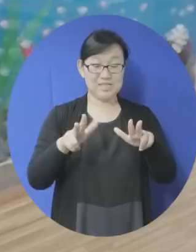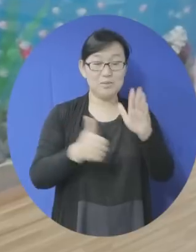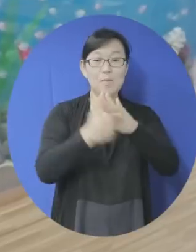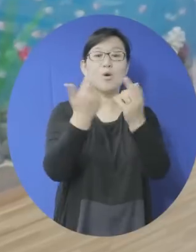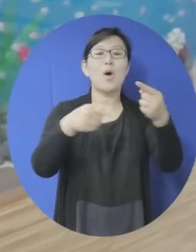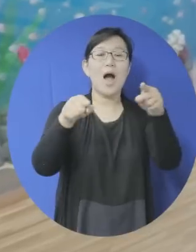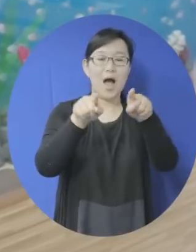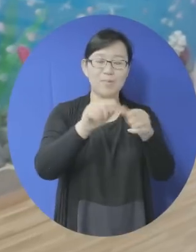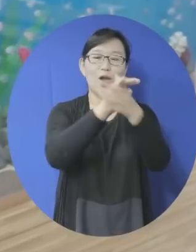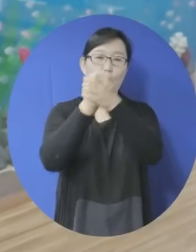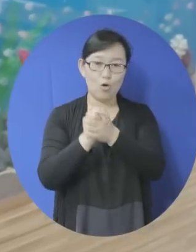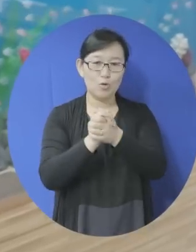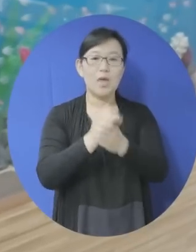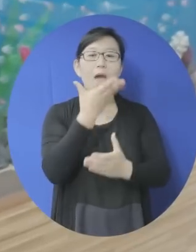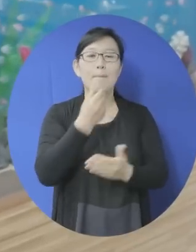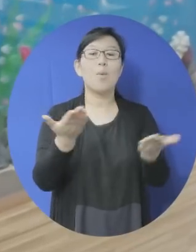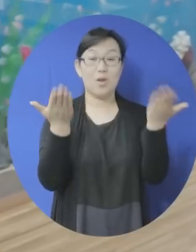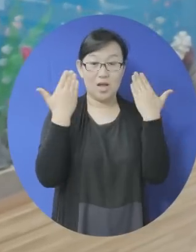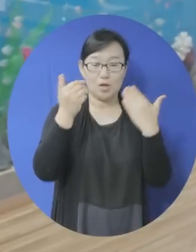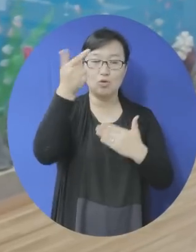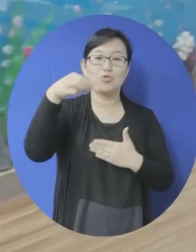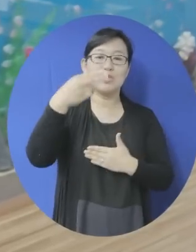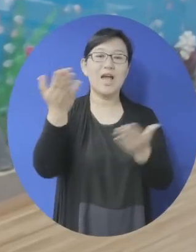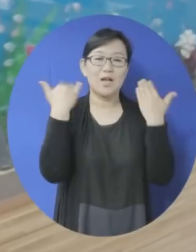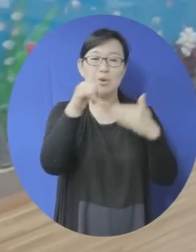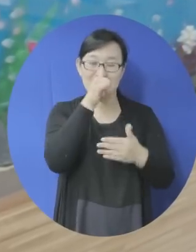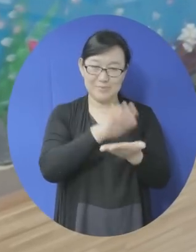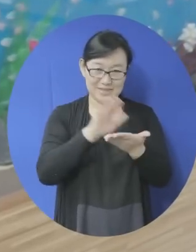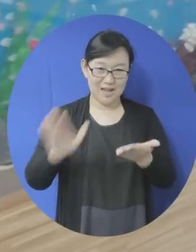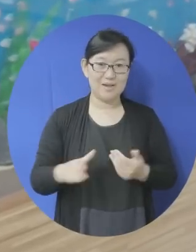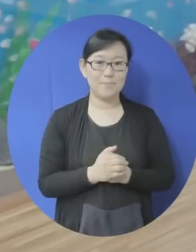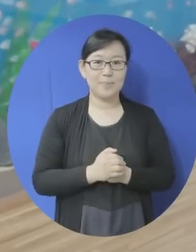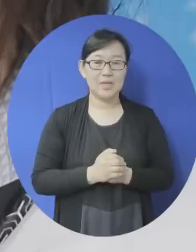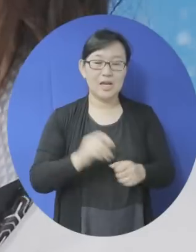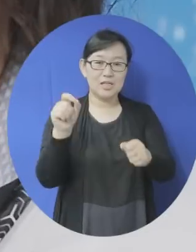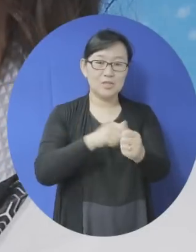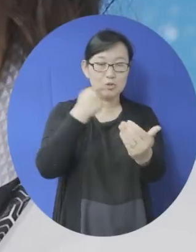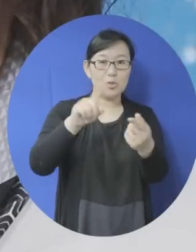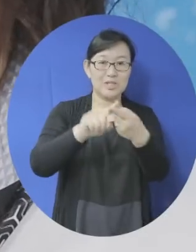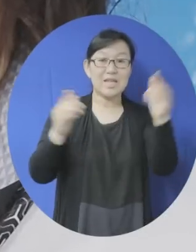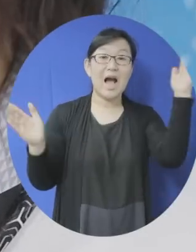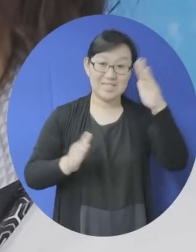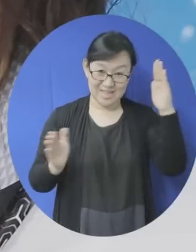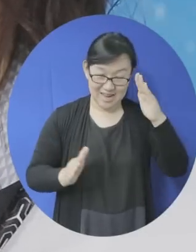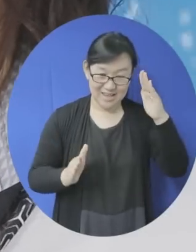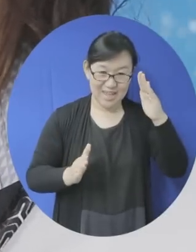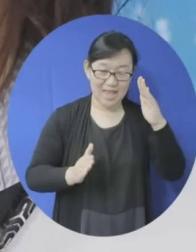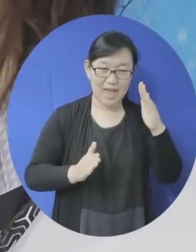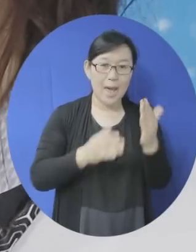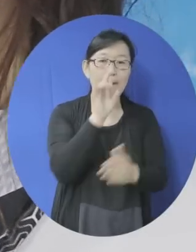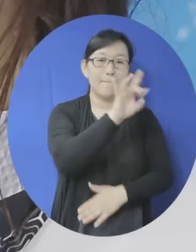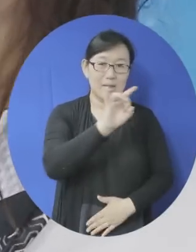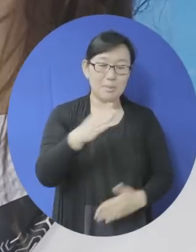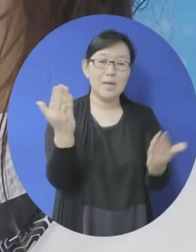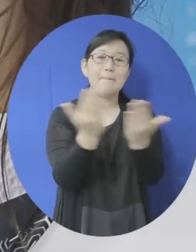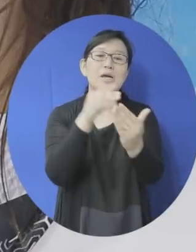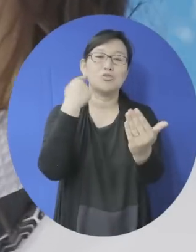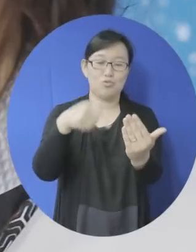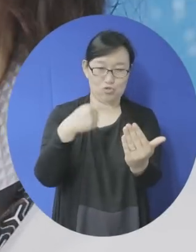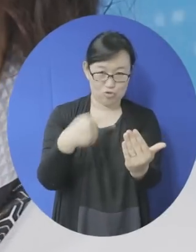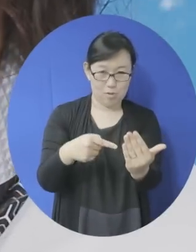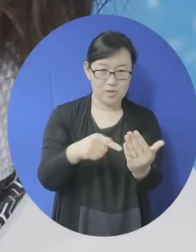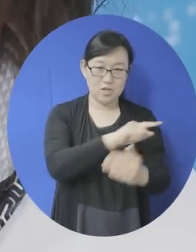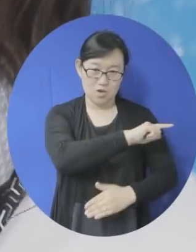저는 지금 희망으로 함께 어우러지는 행복한 학교 세종누리학교에 있습니다. 특수교육 대상 학생들에게 학년별 맞춤